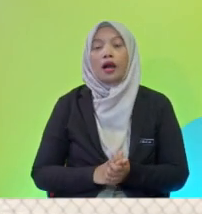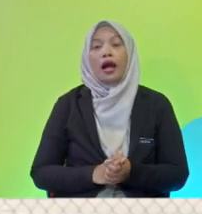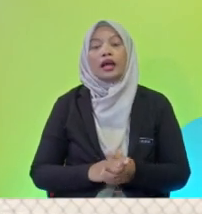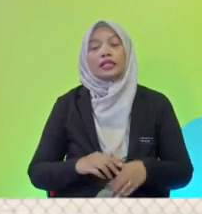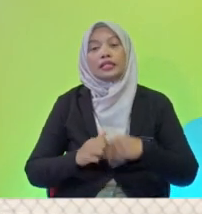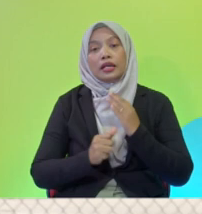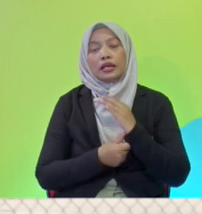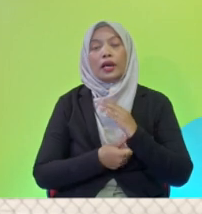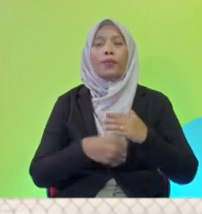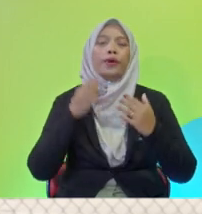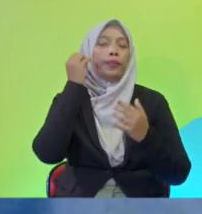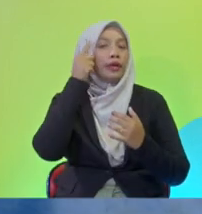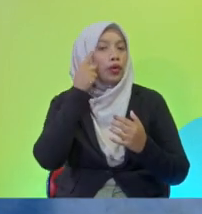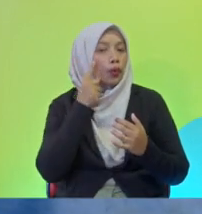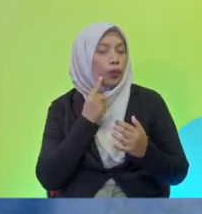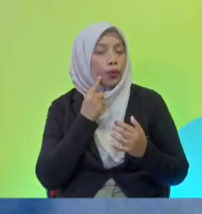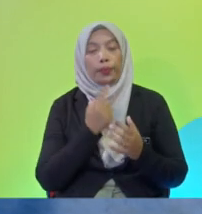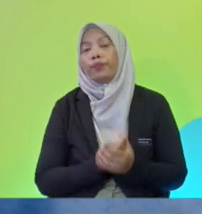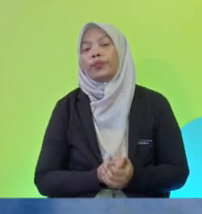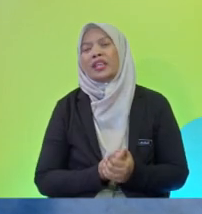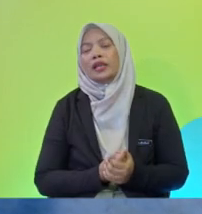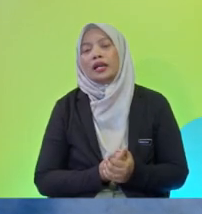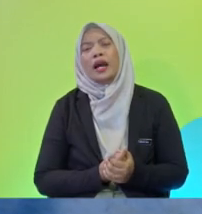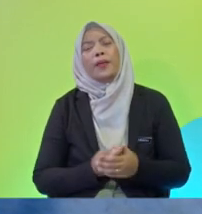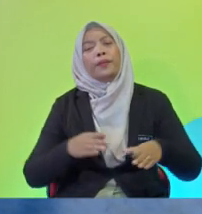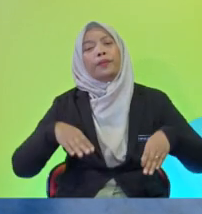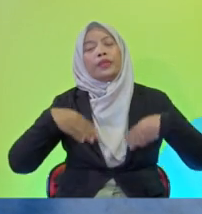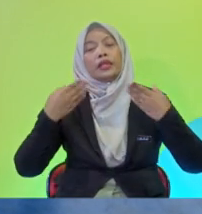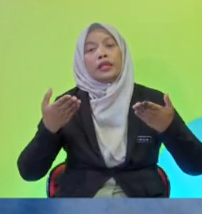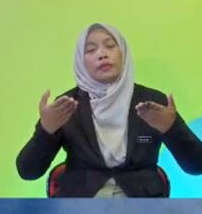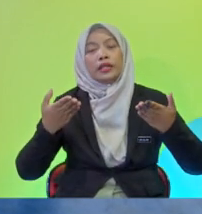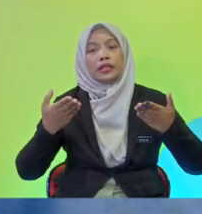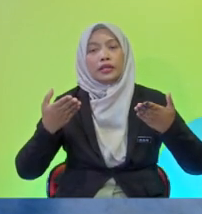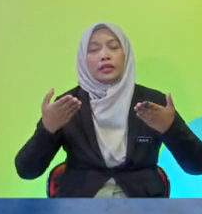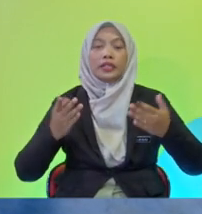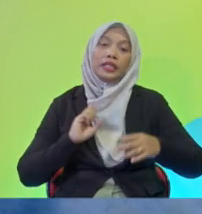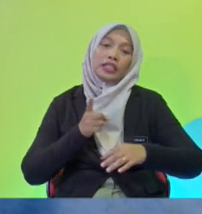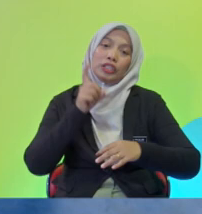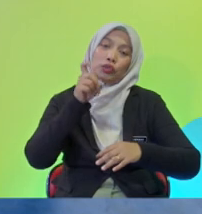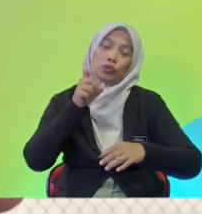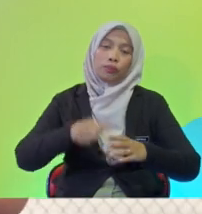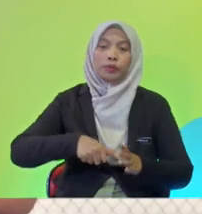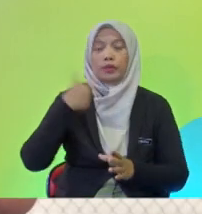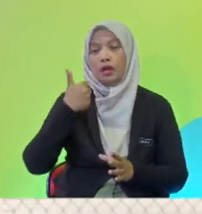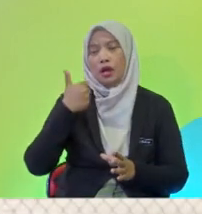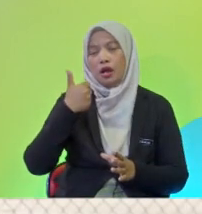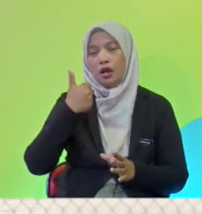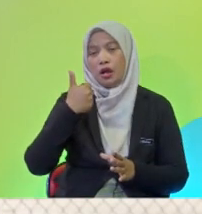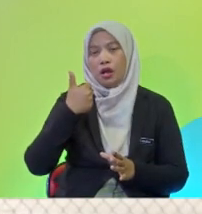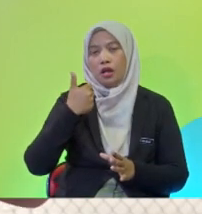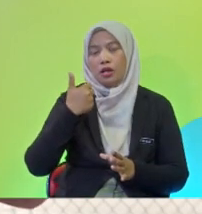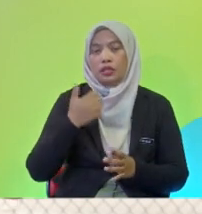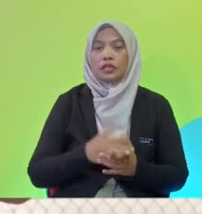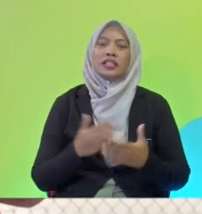Aiman, berpeluh. Macam mana boleh kita menentukan pemenang tu, cikgu? Okey, kita nak